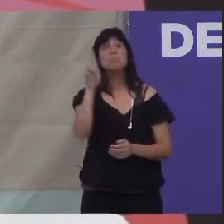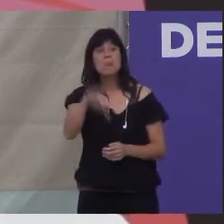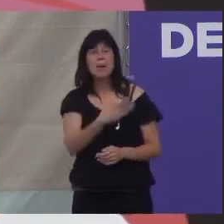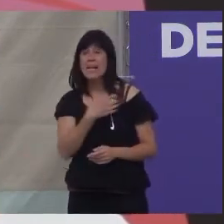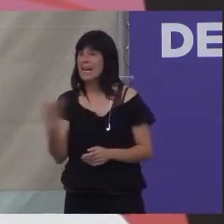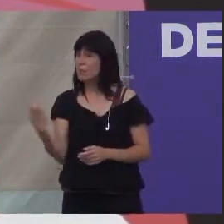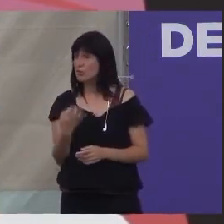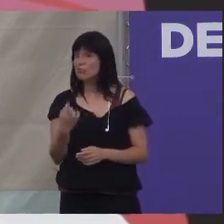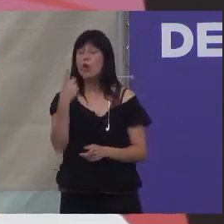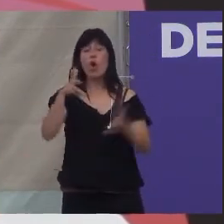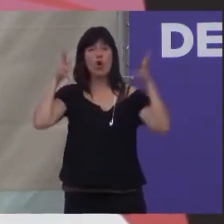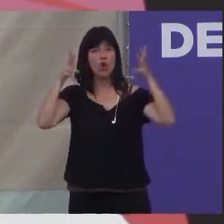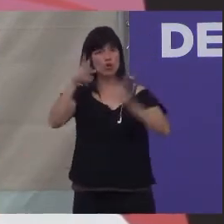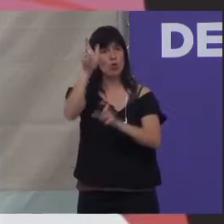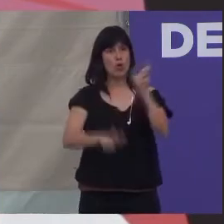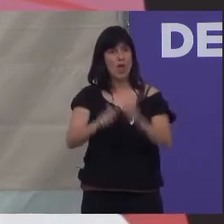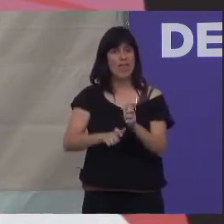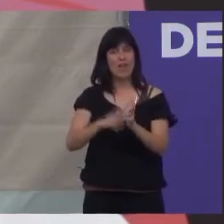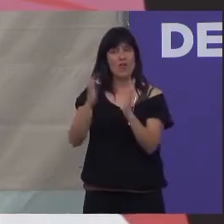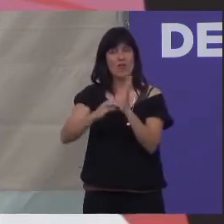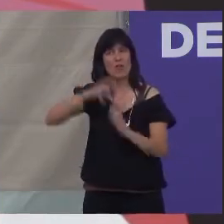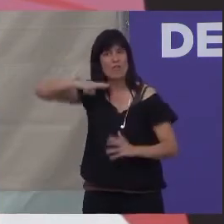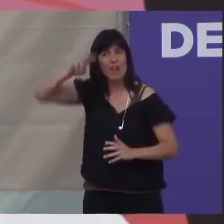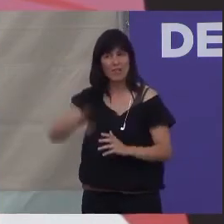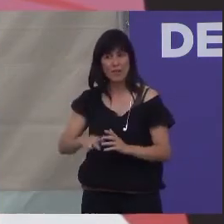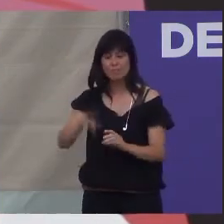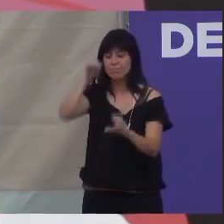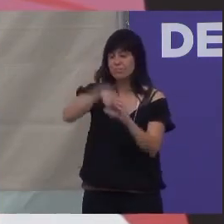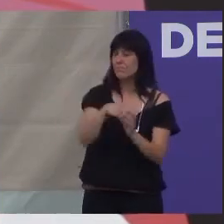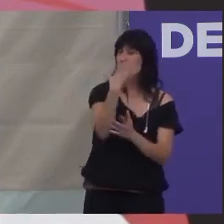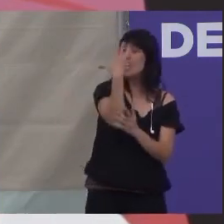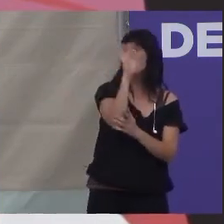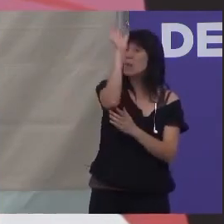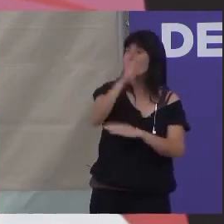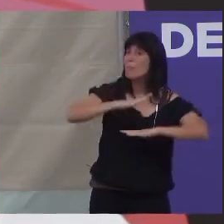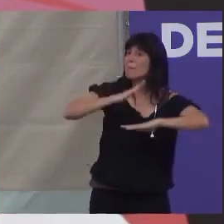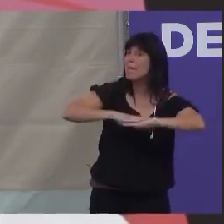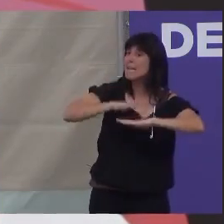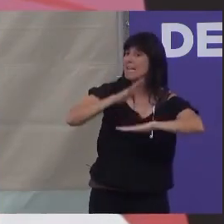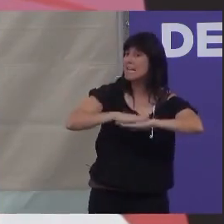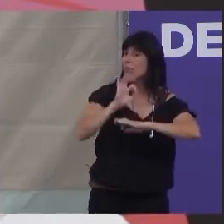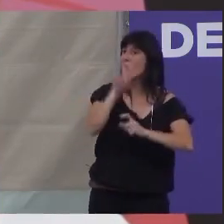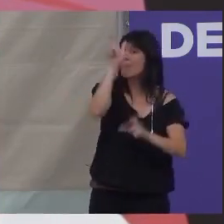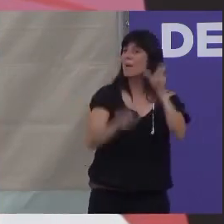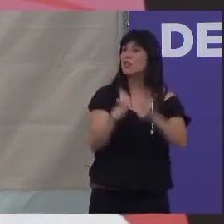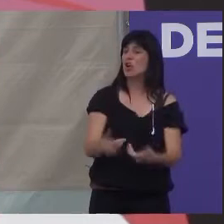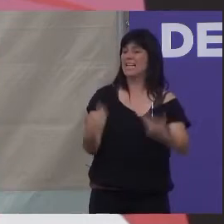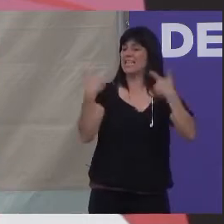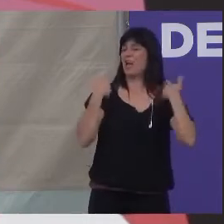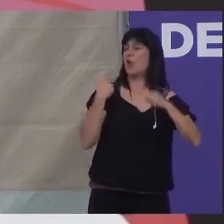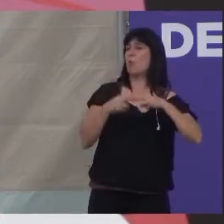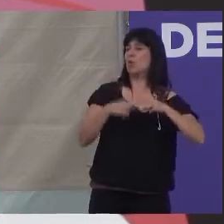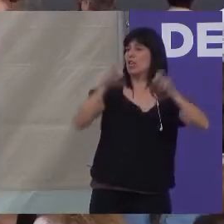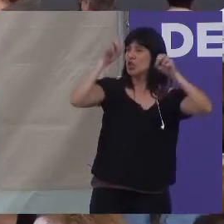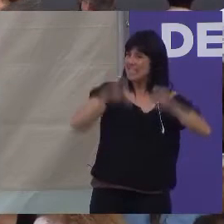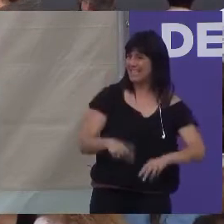També volem un Consell Ciutadà Valencià, format per un 50% com a mínim de persones sense càrrecs en els últims